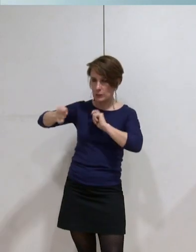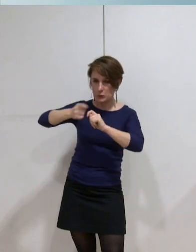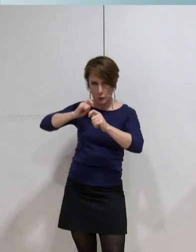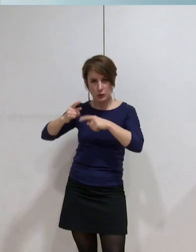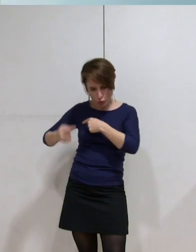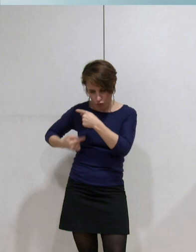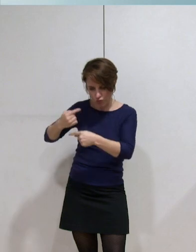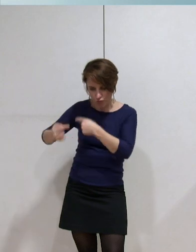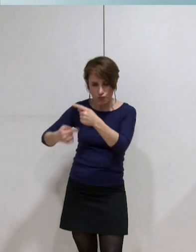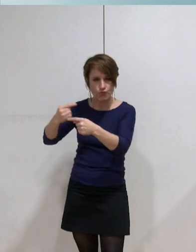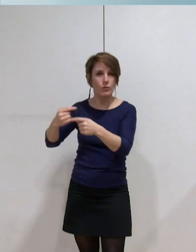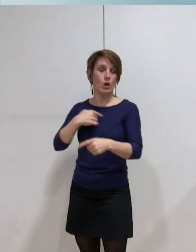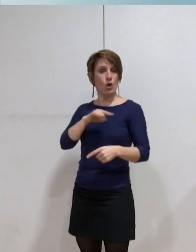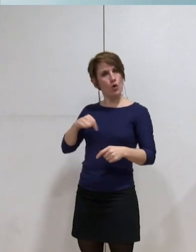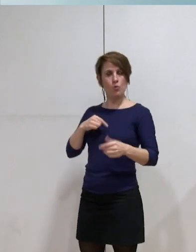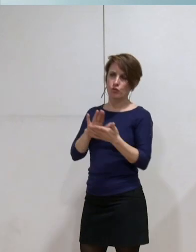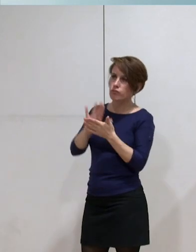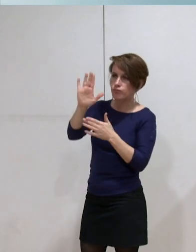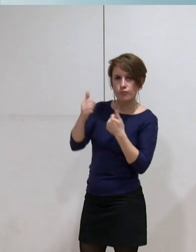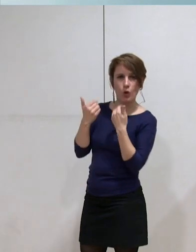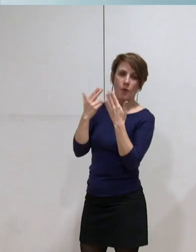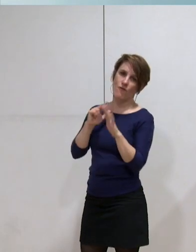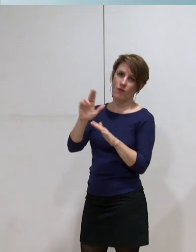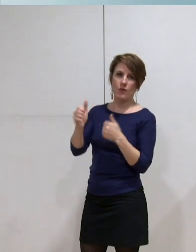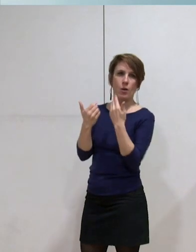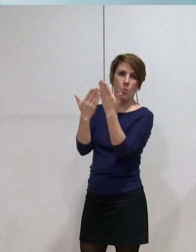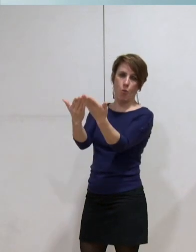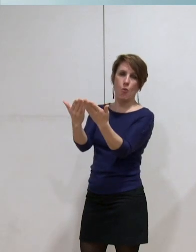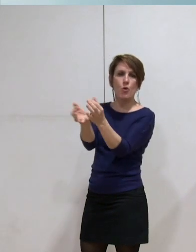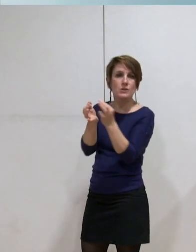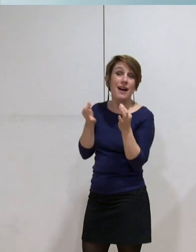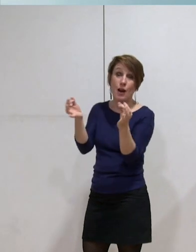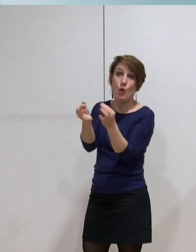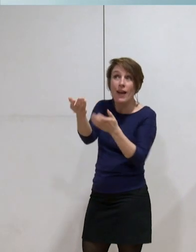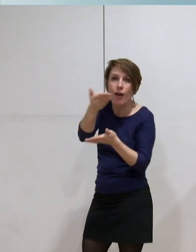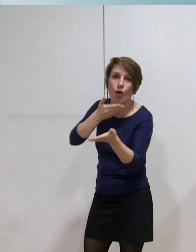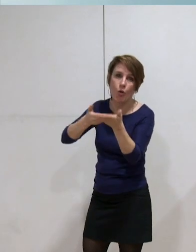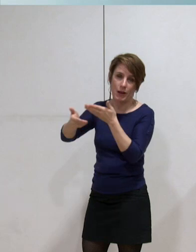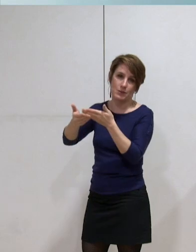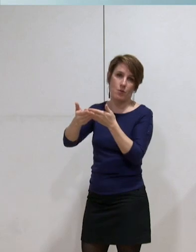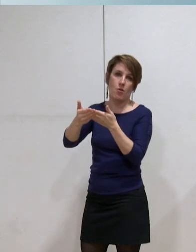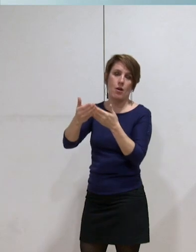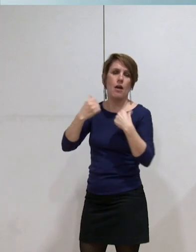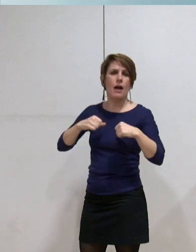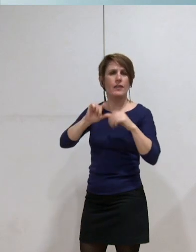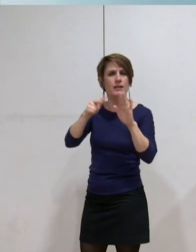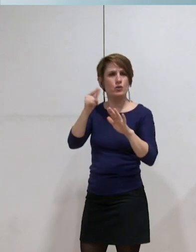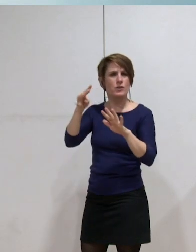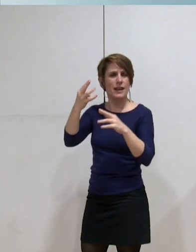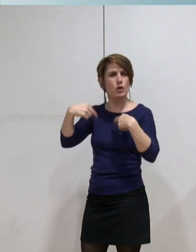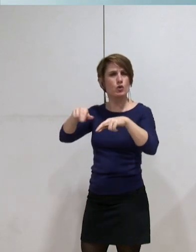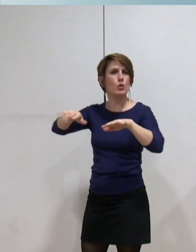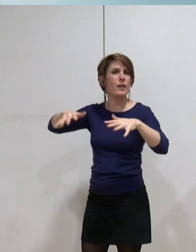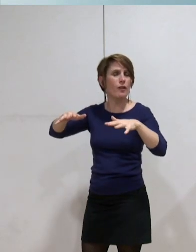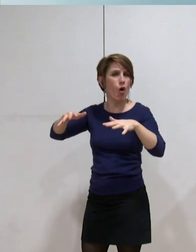leur faire al leur proposer un local en remplacement du 12 14 rue d'étr premier étage